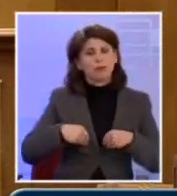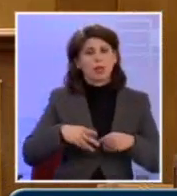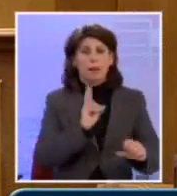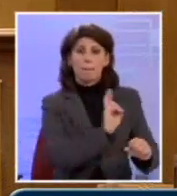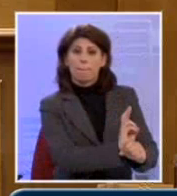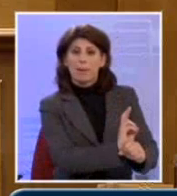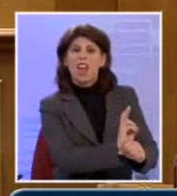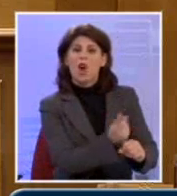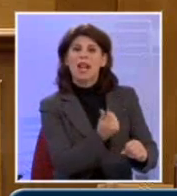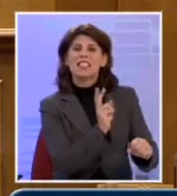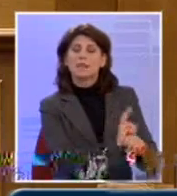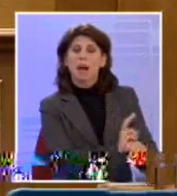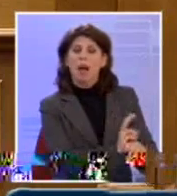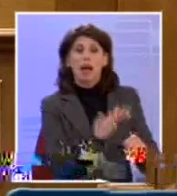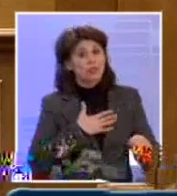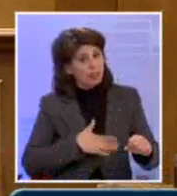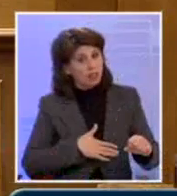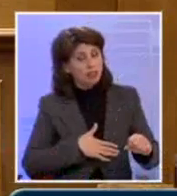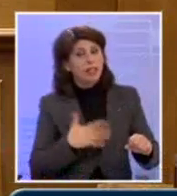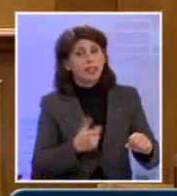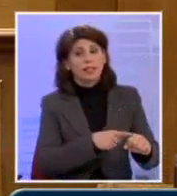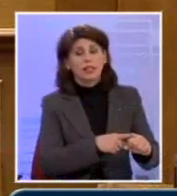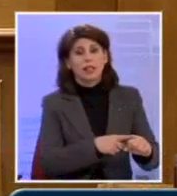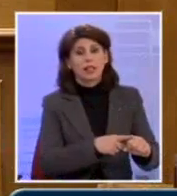Πλεονάσματα που, αν το θέλετε έτσι, αποτελούν και